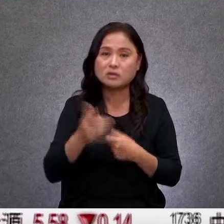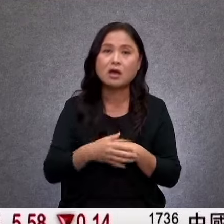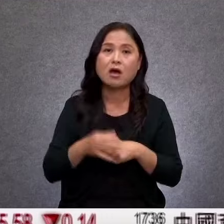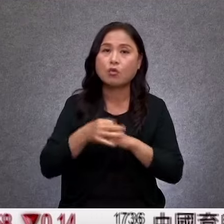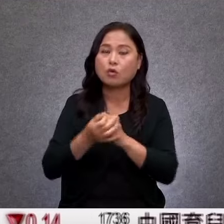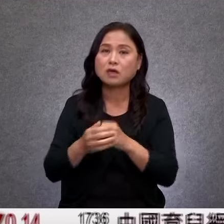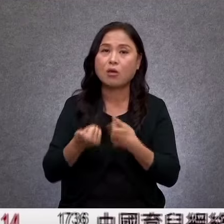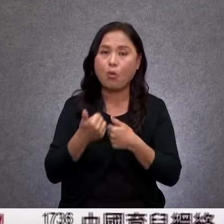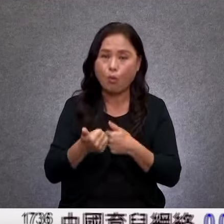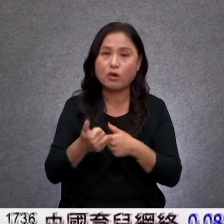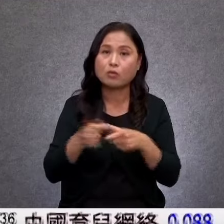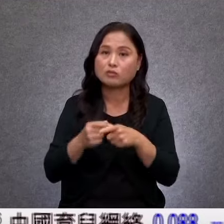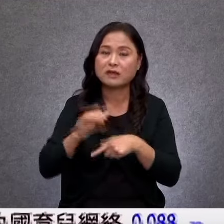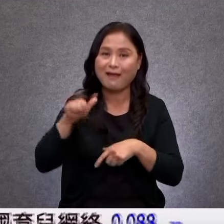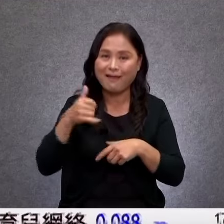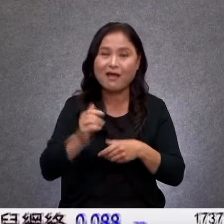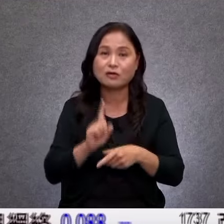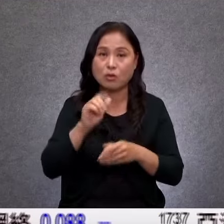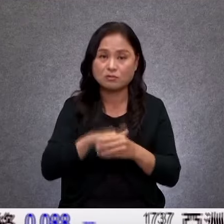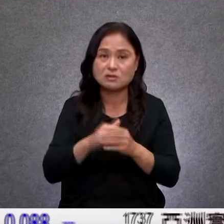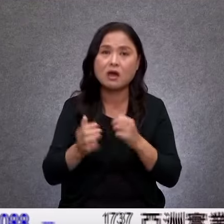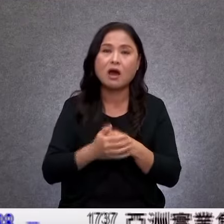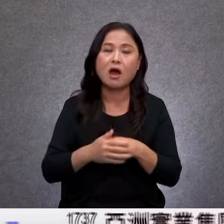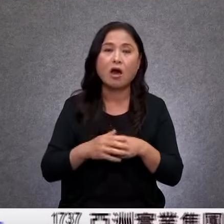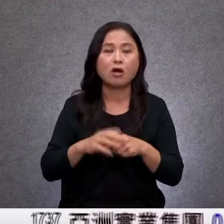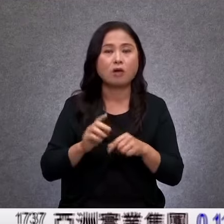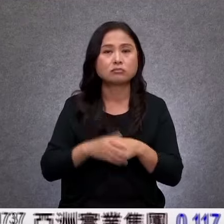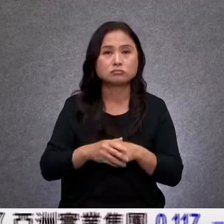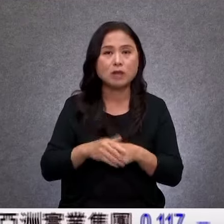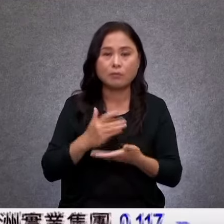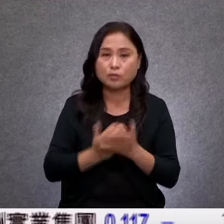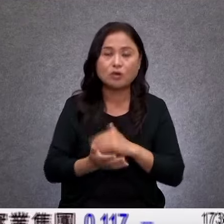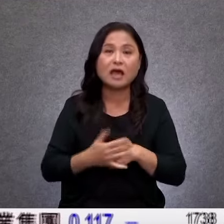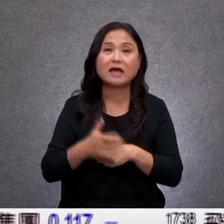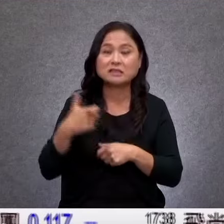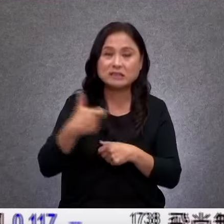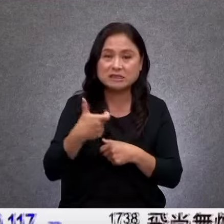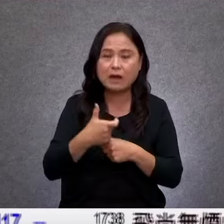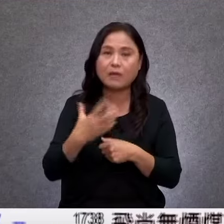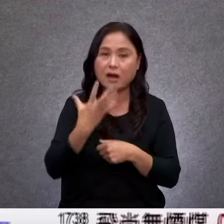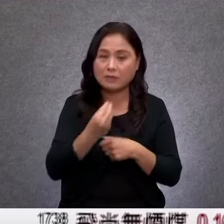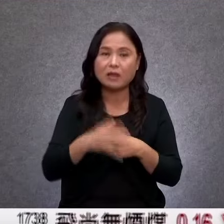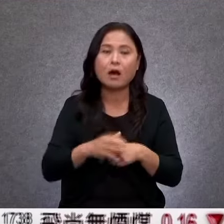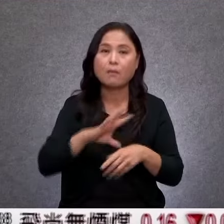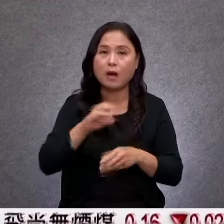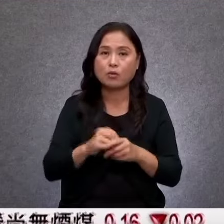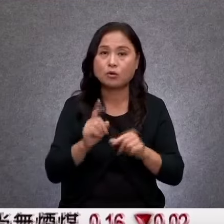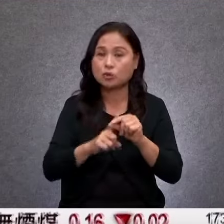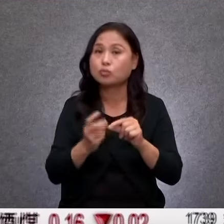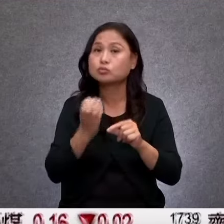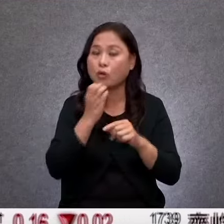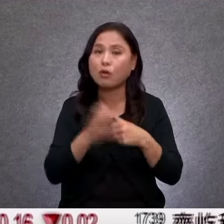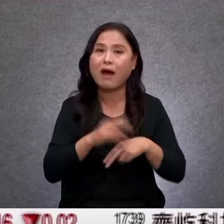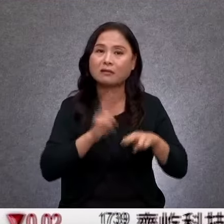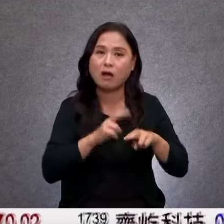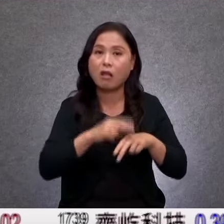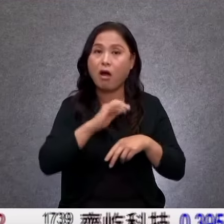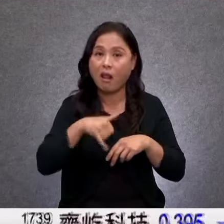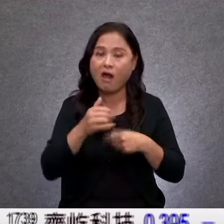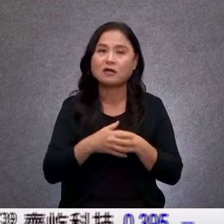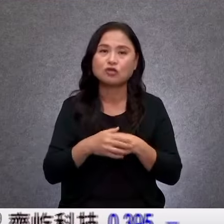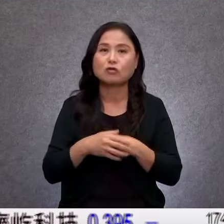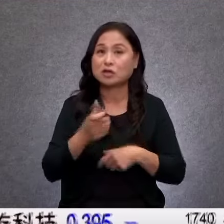際好嘅企業嚟呢度上市，引入更加多嘅資金，包括中東啊其他嘅資金以及。內地嘅資金